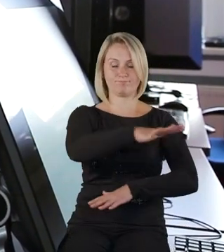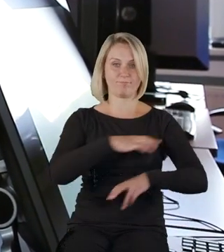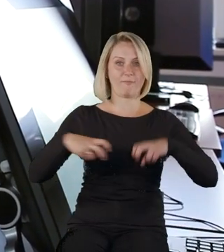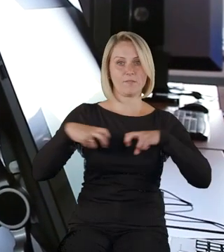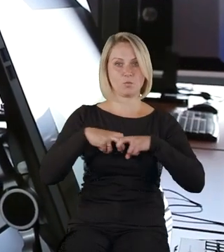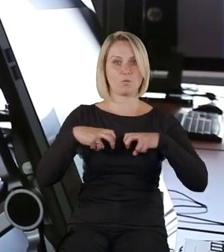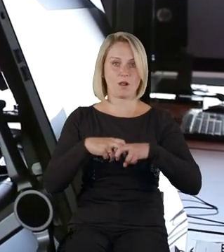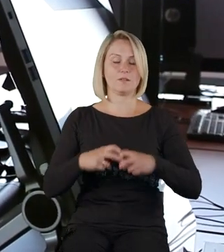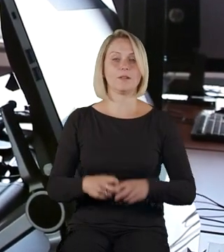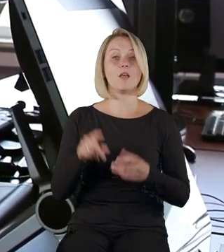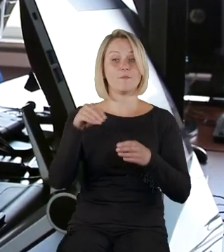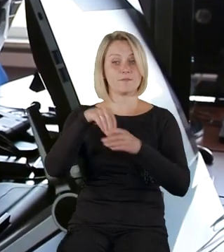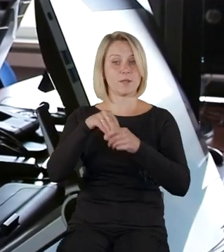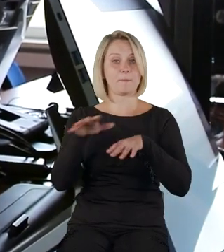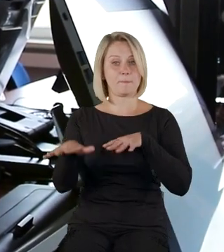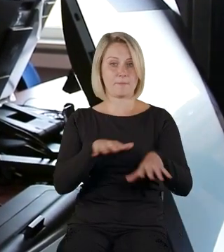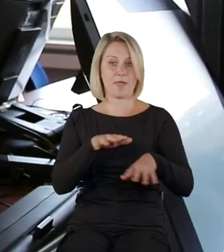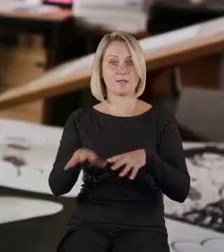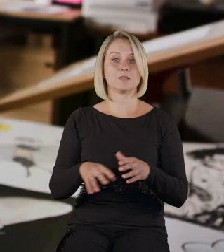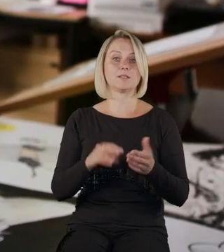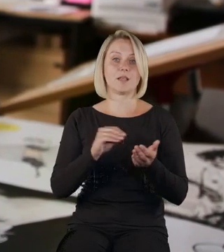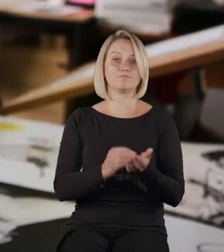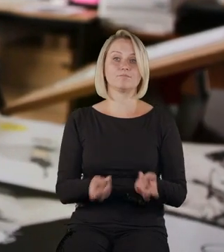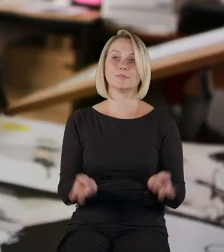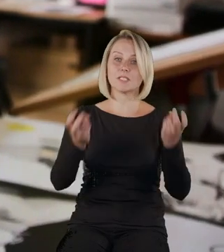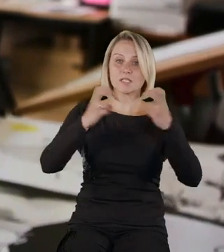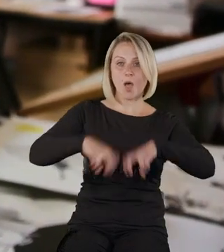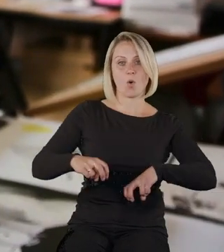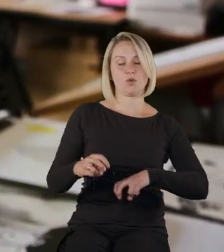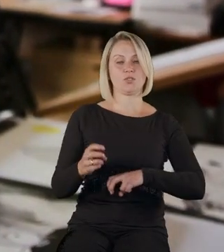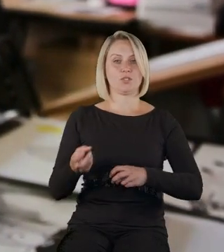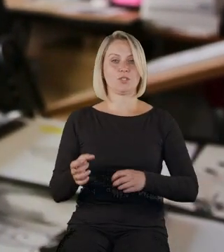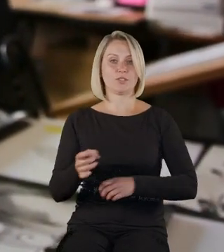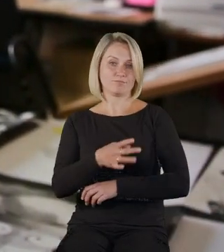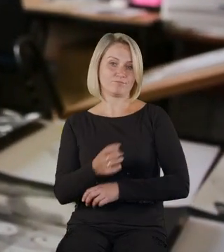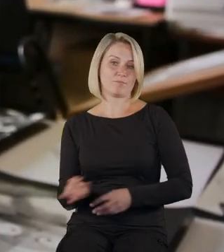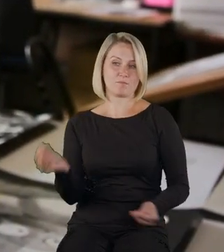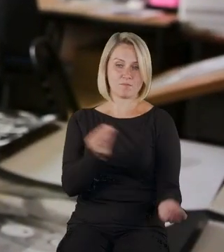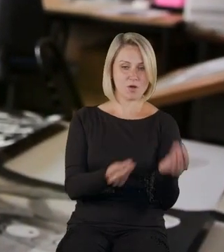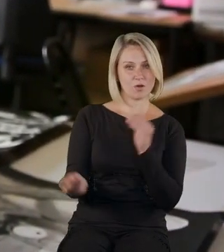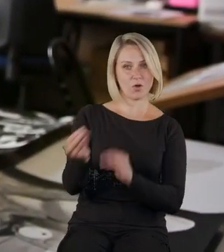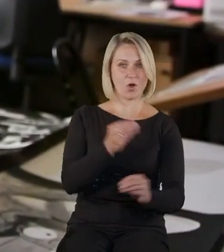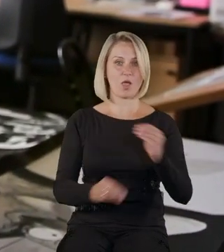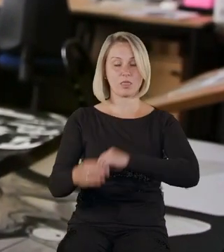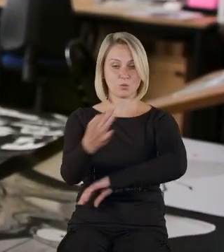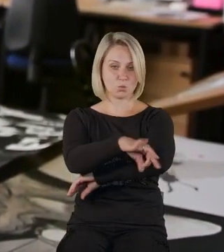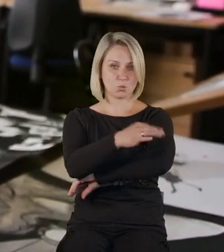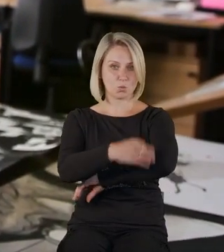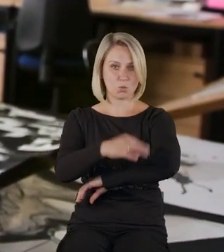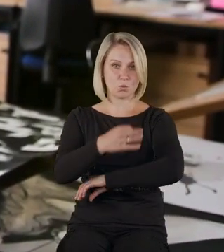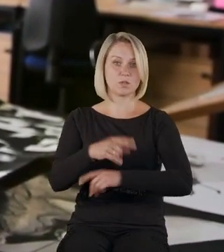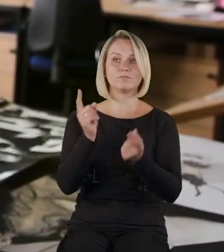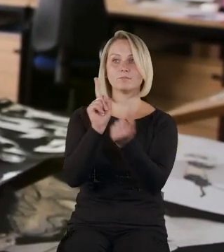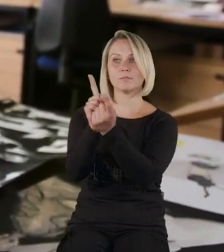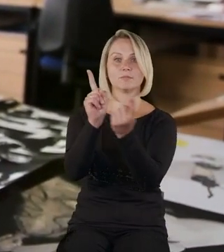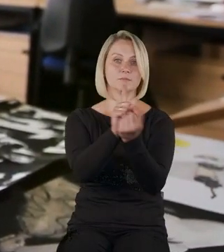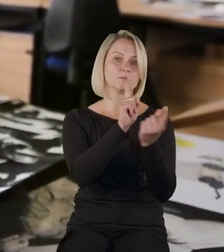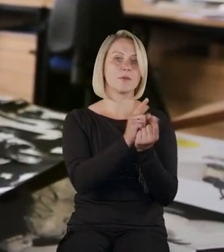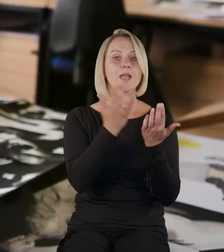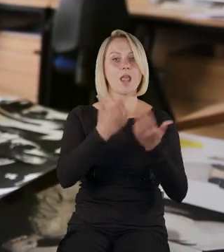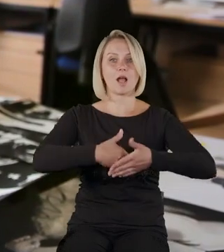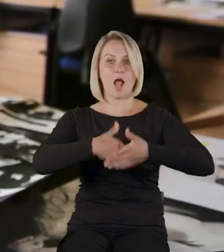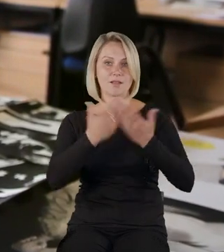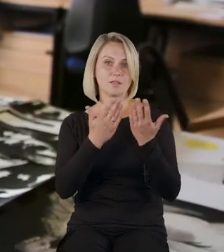To tutaj prowadzone są zajęcia z tworzenia grafiki komputerowej i montażu. W ramach studiów studenci spotykają się na